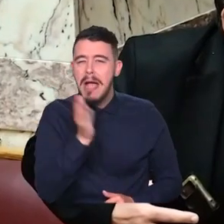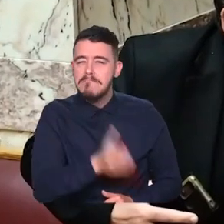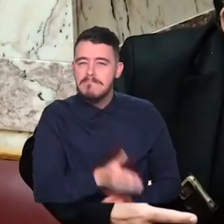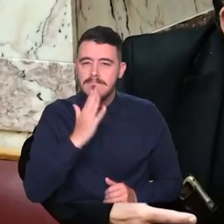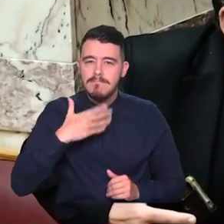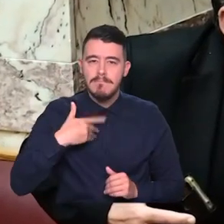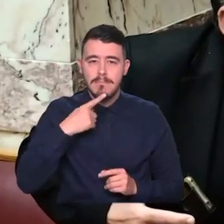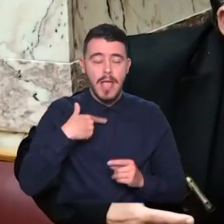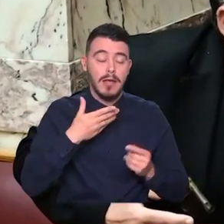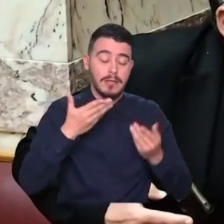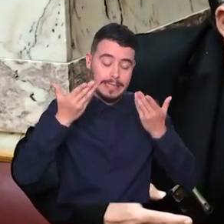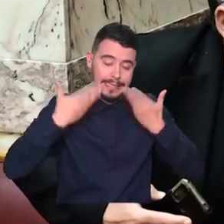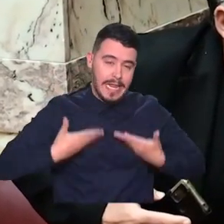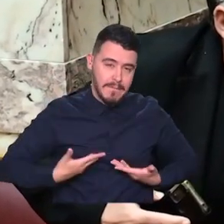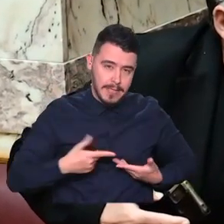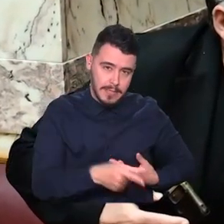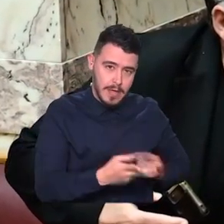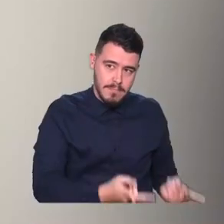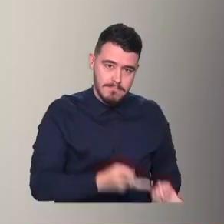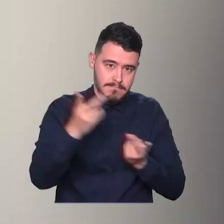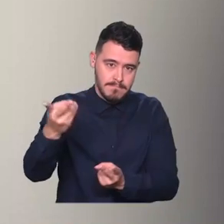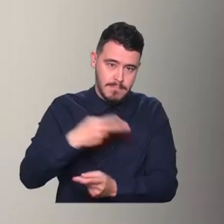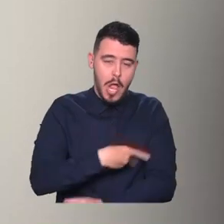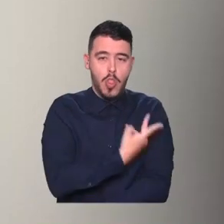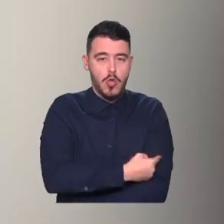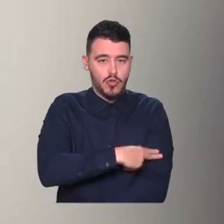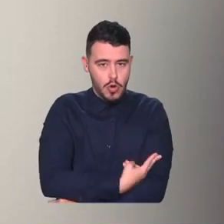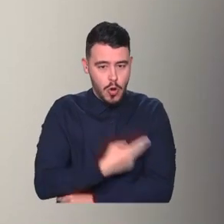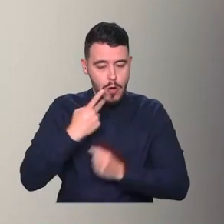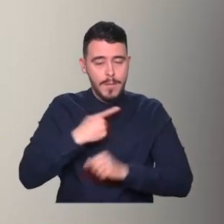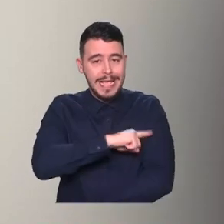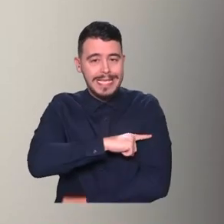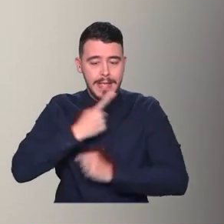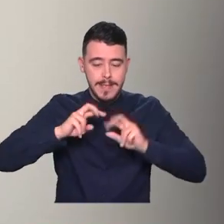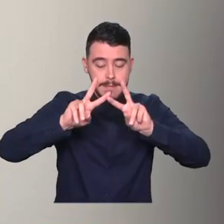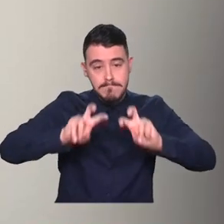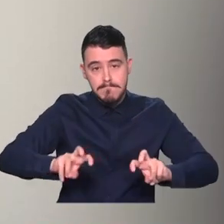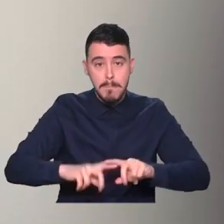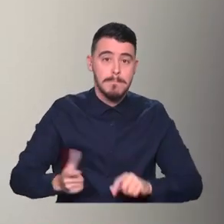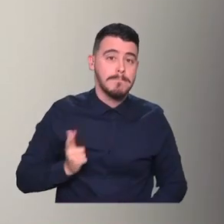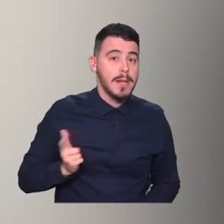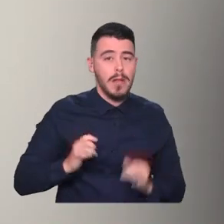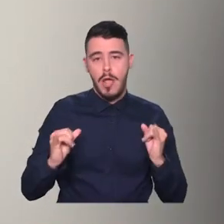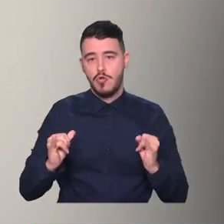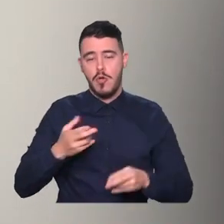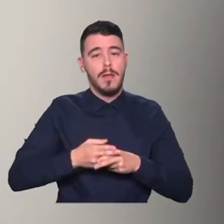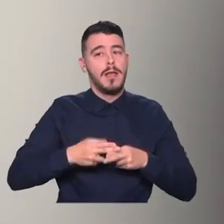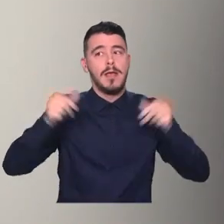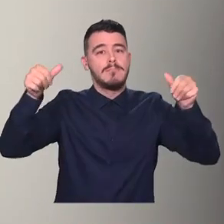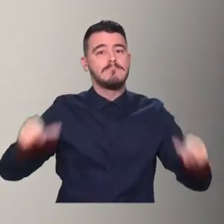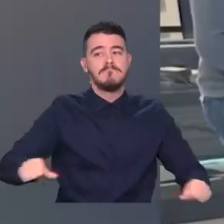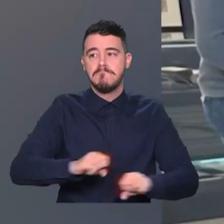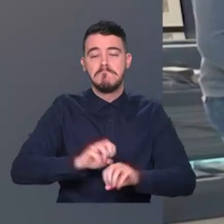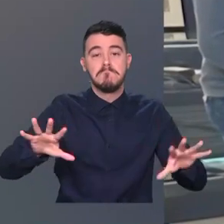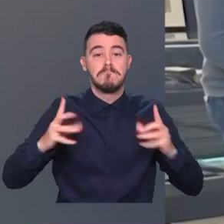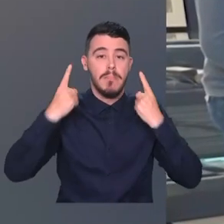στο πρόσωπο και υποβλήθηκε σε εξετάσεις από τους γιατρούς. Αναμένεται επίσημη ανακοίνωση για την κατάσταση της υγείας του μετά όσα έγιναν πριν από λίγες ώρες